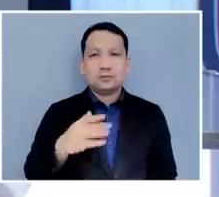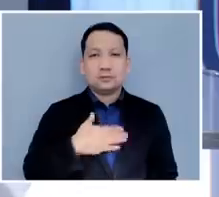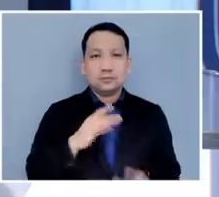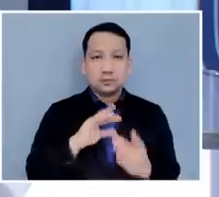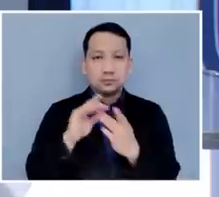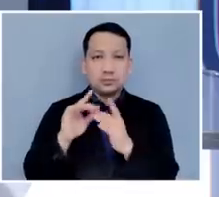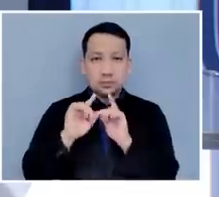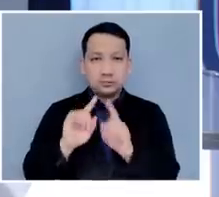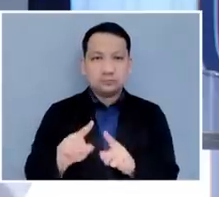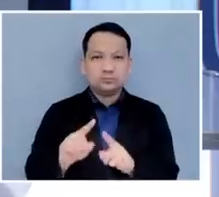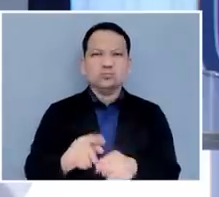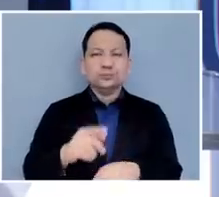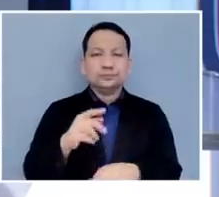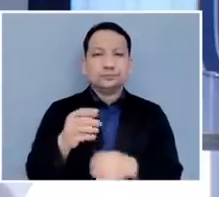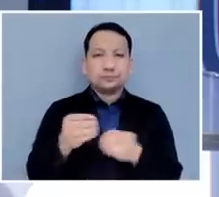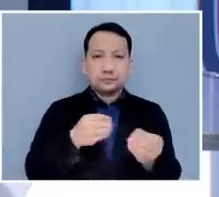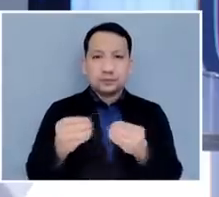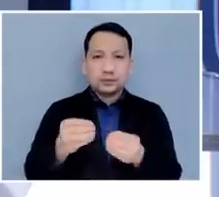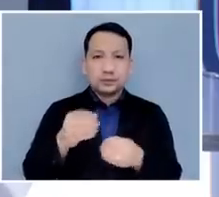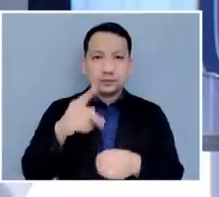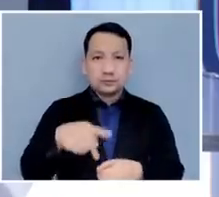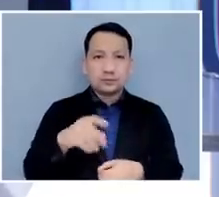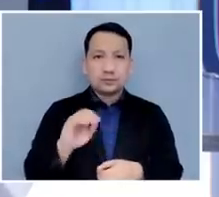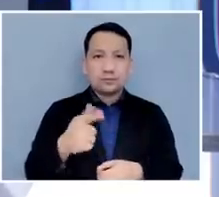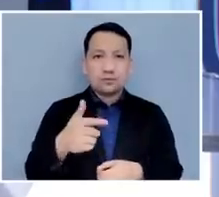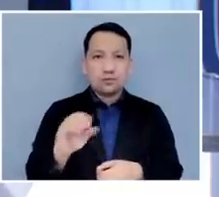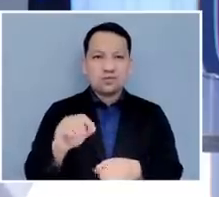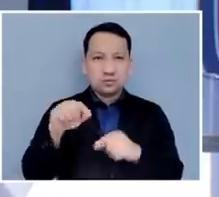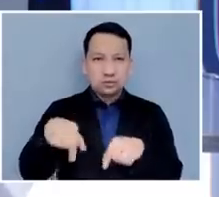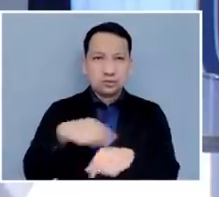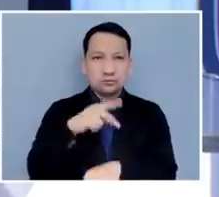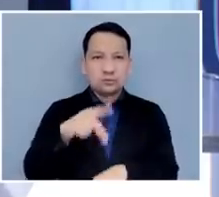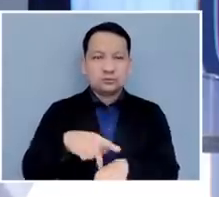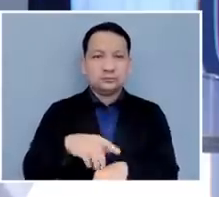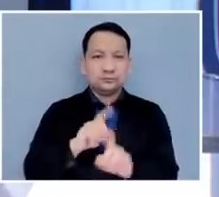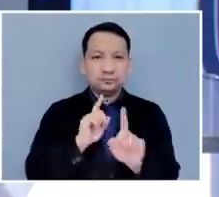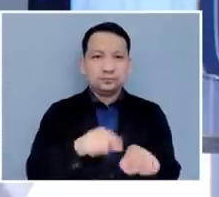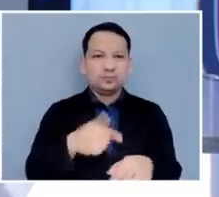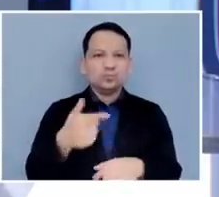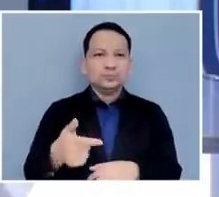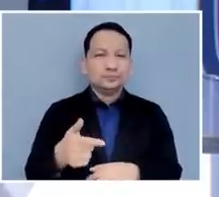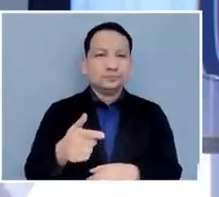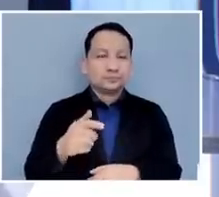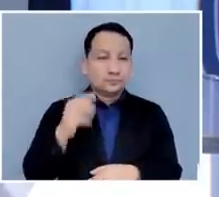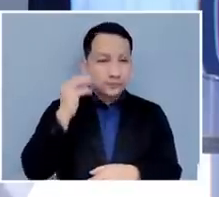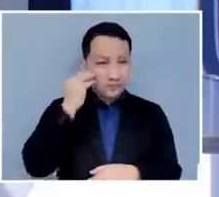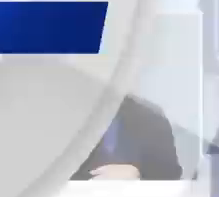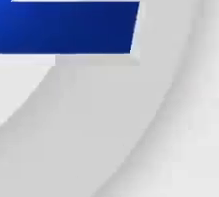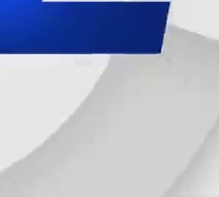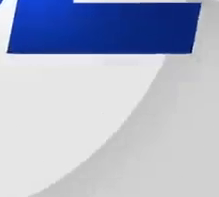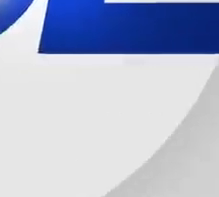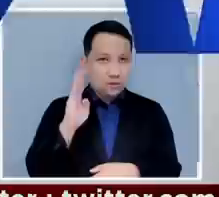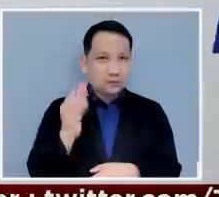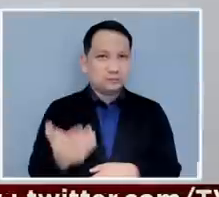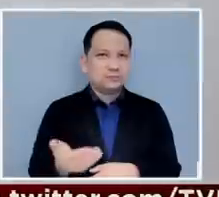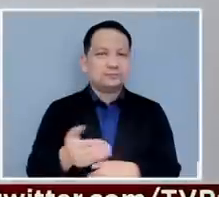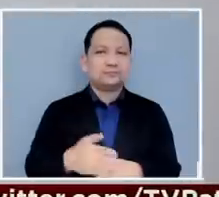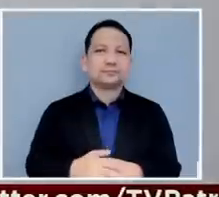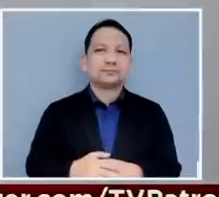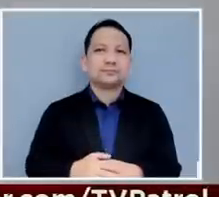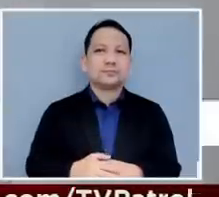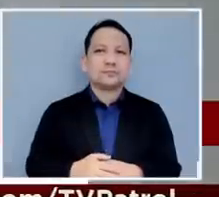report ng operasyon ng POGO sa bansa sa pagpapatrol ni Nico Bawa.